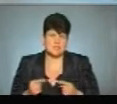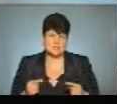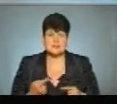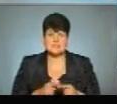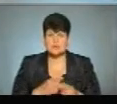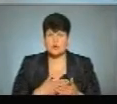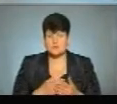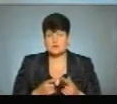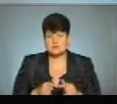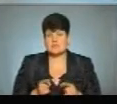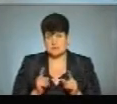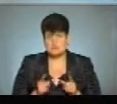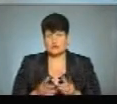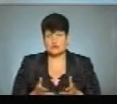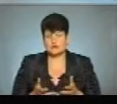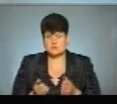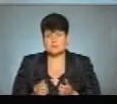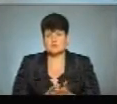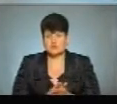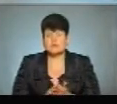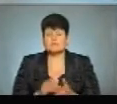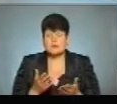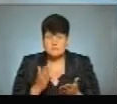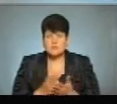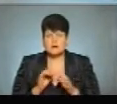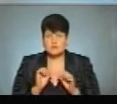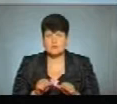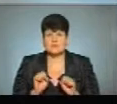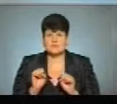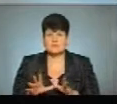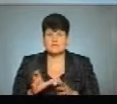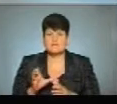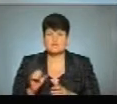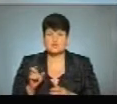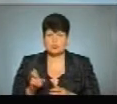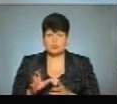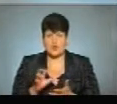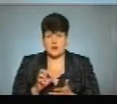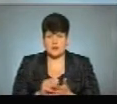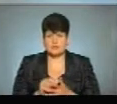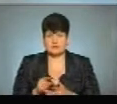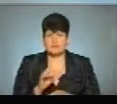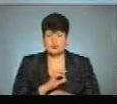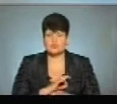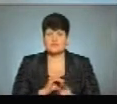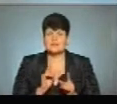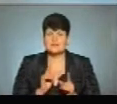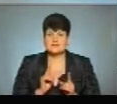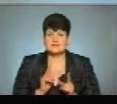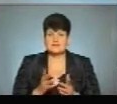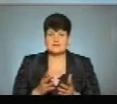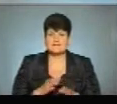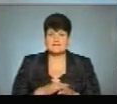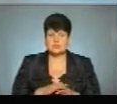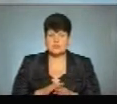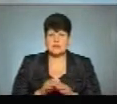Ці громадські організації дійсно отримують безкоштовно, вони не мають права передавати ці приміщення в суборенду, тобто вони використовують тільки для досягнення функцій,